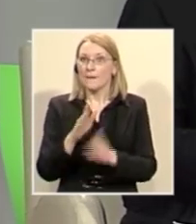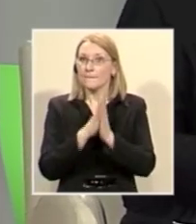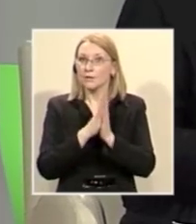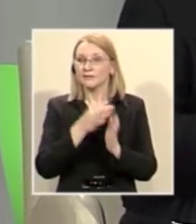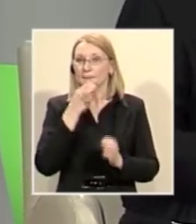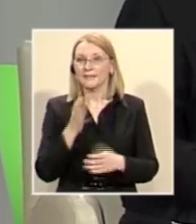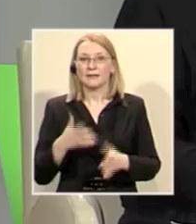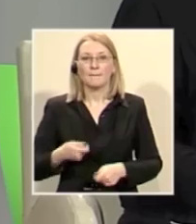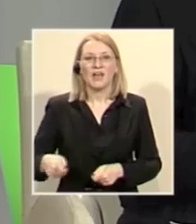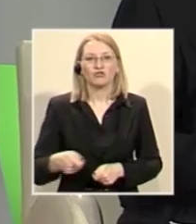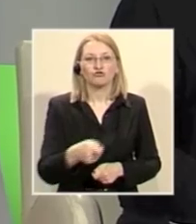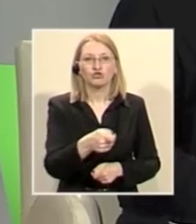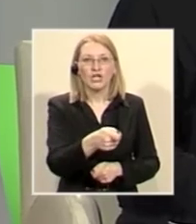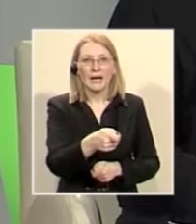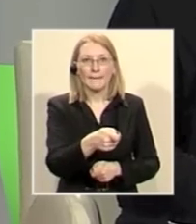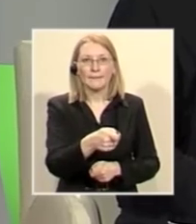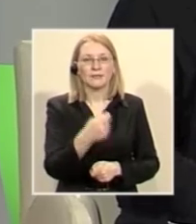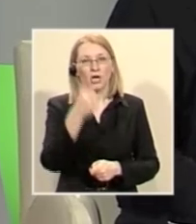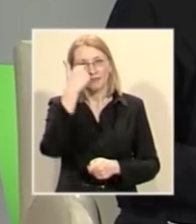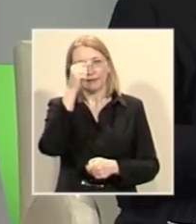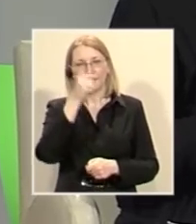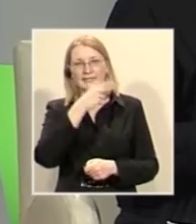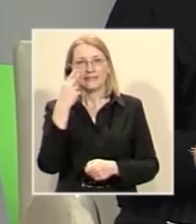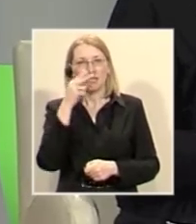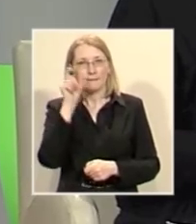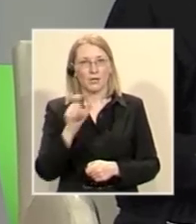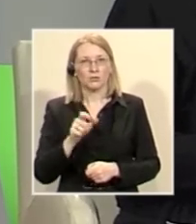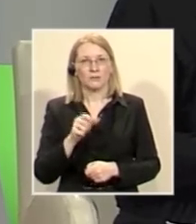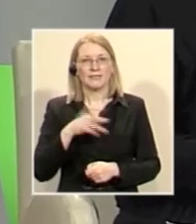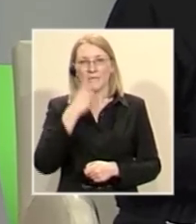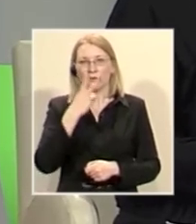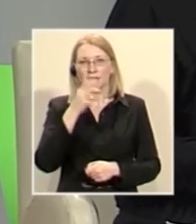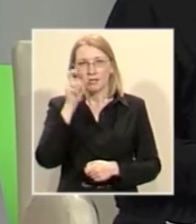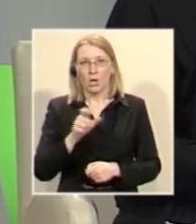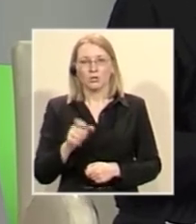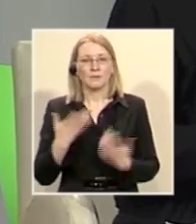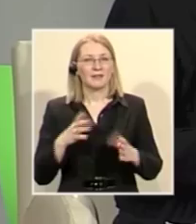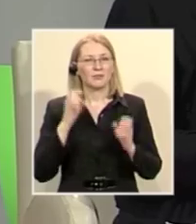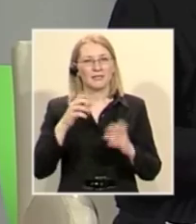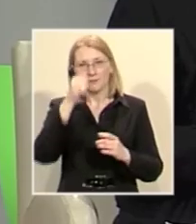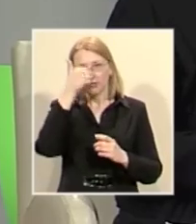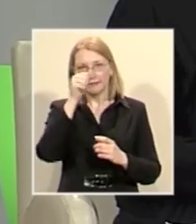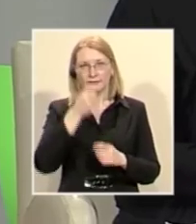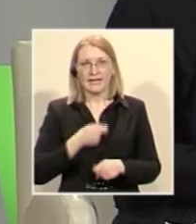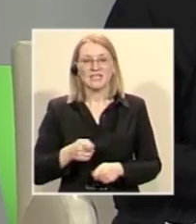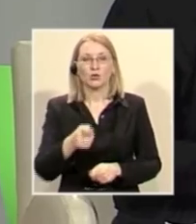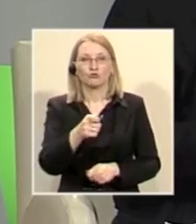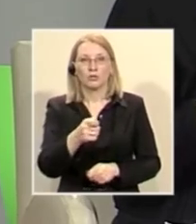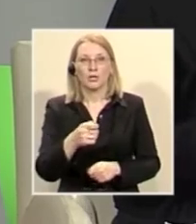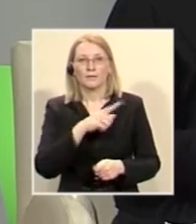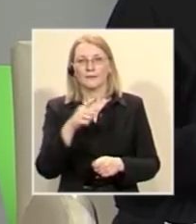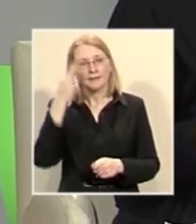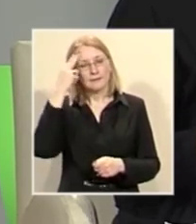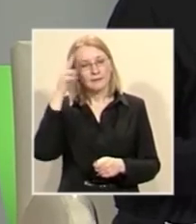ima štapa. Štap je identifikacija slijepih osoba. Slabovidne osobe nemaju nikakvu identifikaciju. Znači, njih ne možete